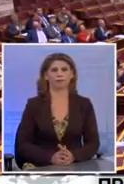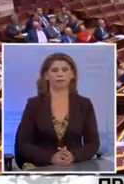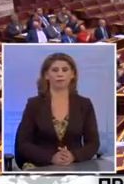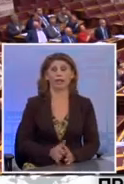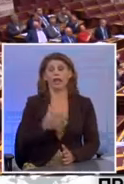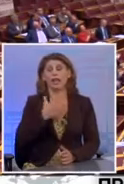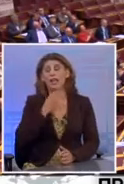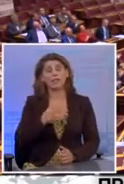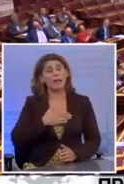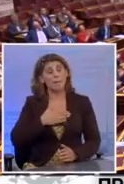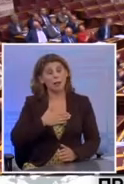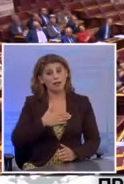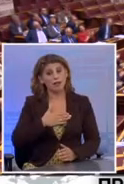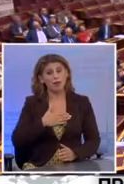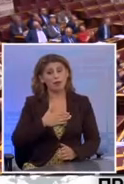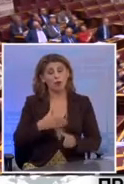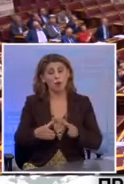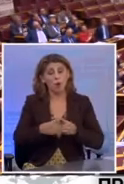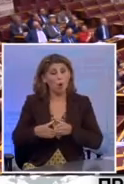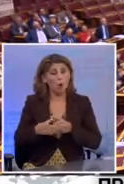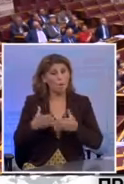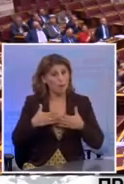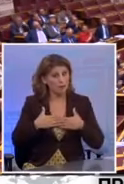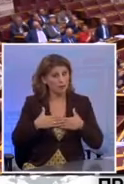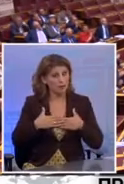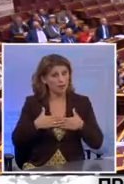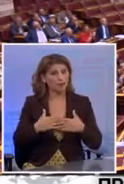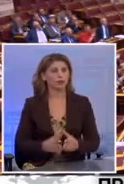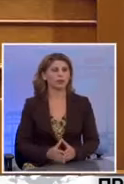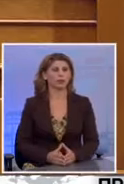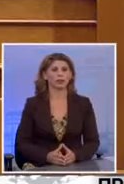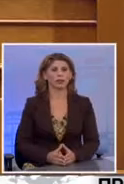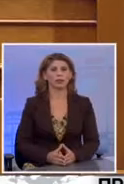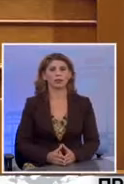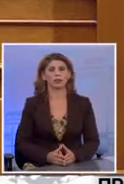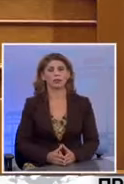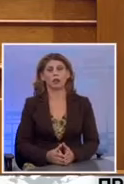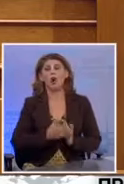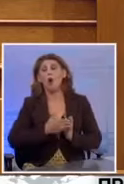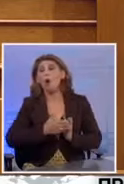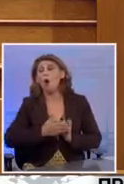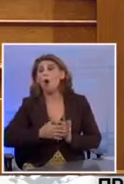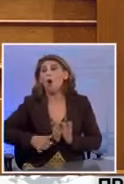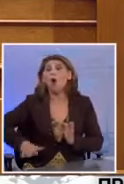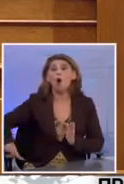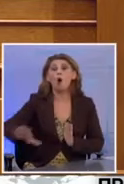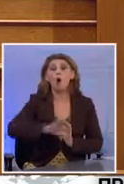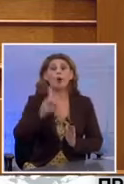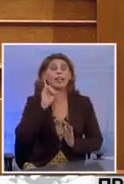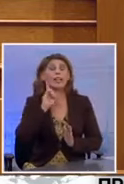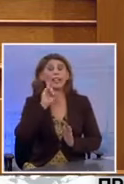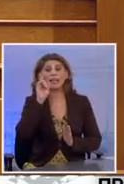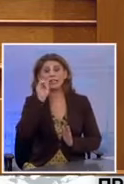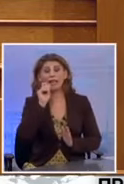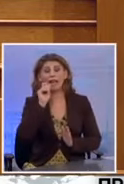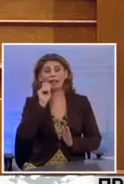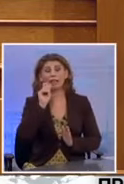Γιατί εμάς, το κόμμα μας και όλες τις Ελληνίδες και όλους τους Έλληνες που μας ακούνε